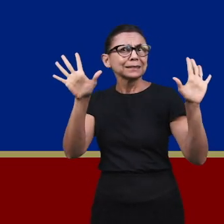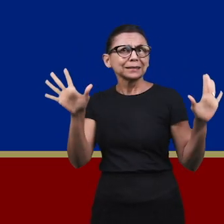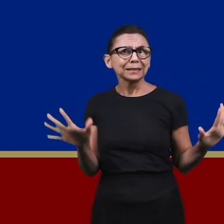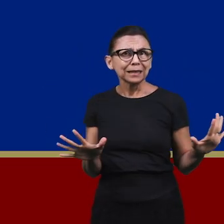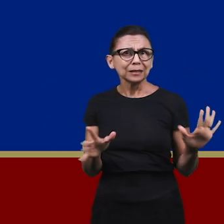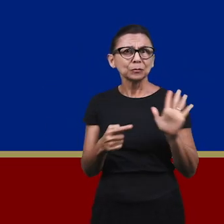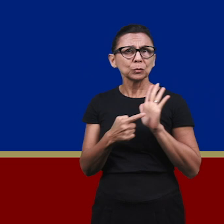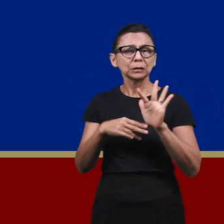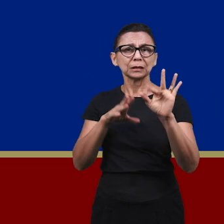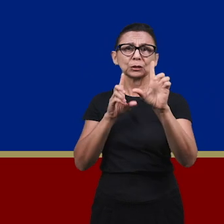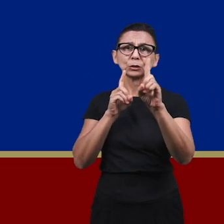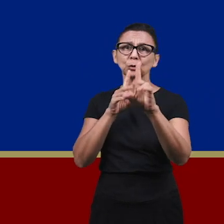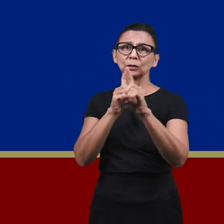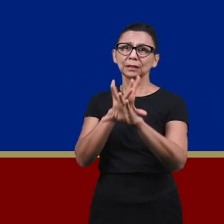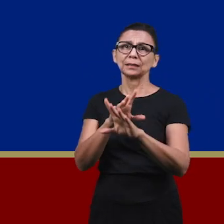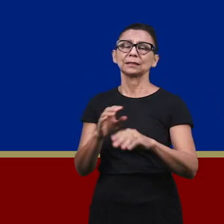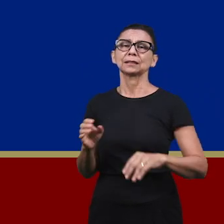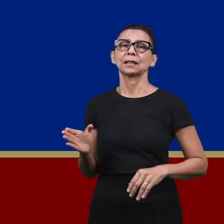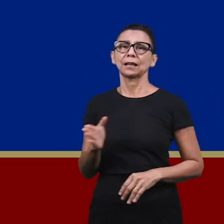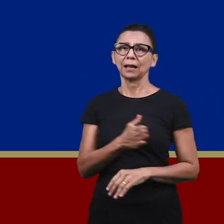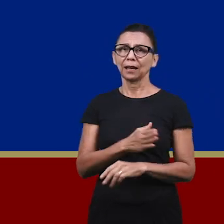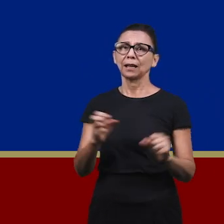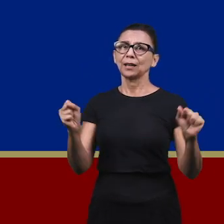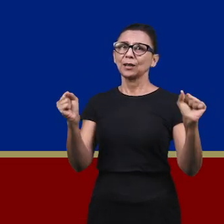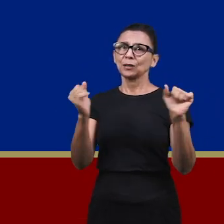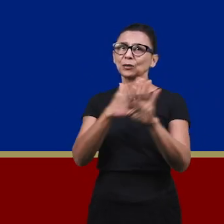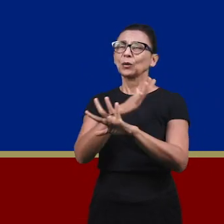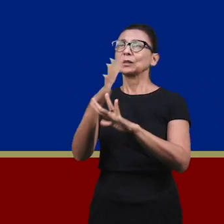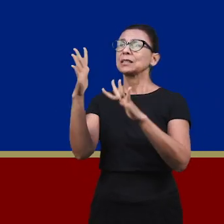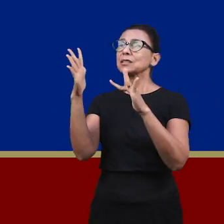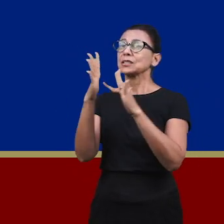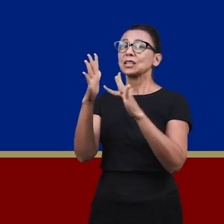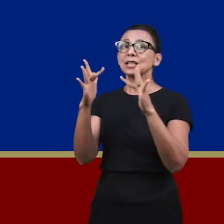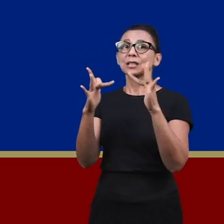a une explication claire dans l'aspect doctrinaire. Gloire à